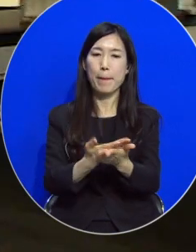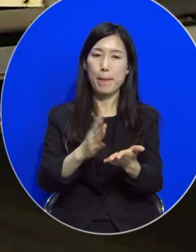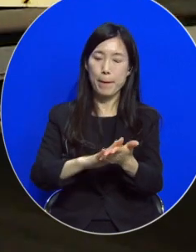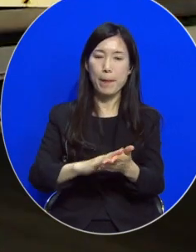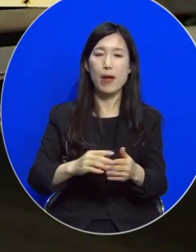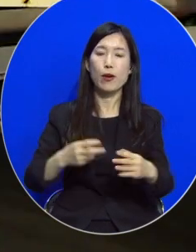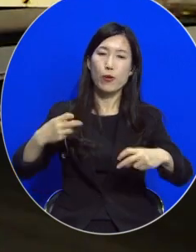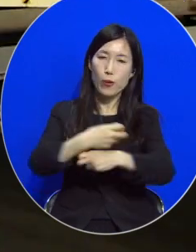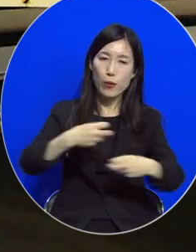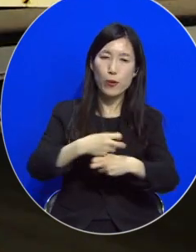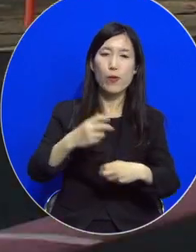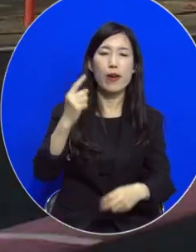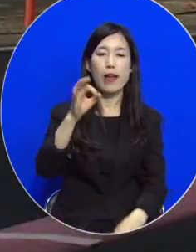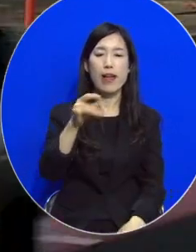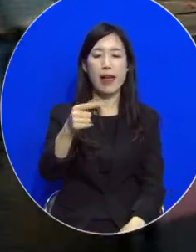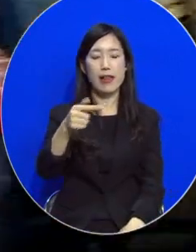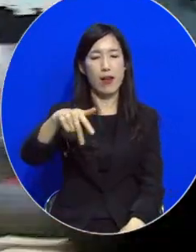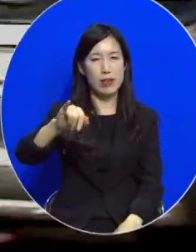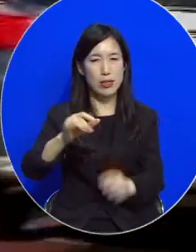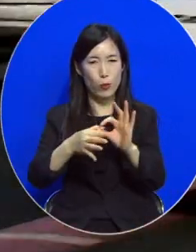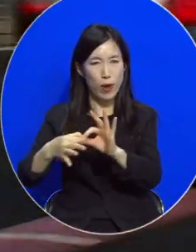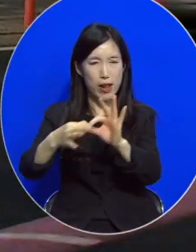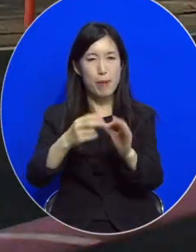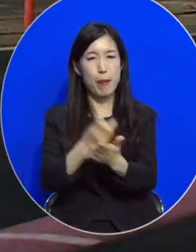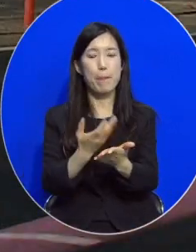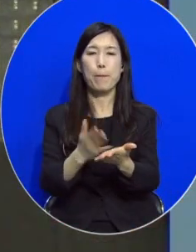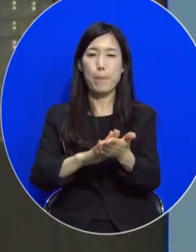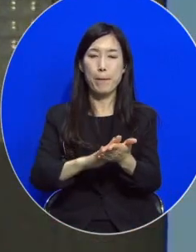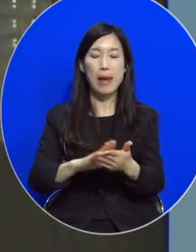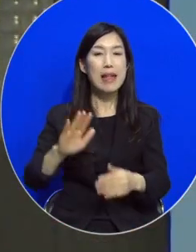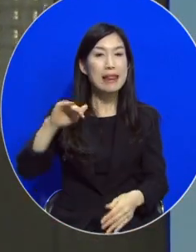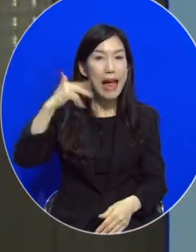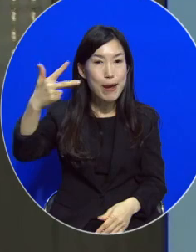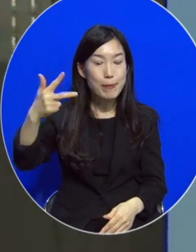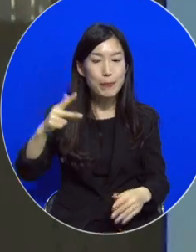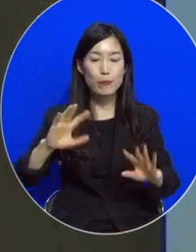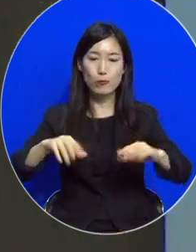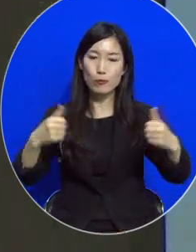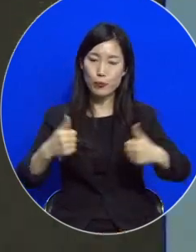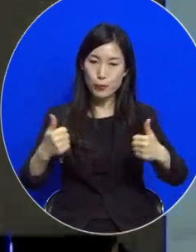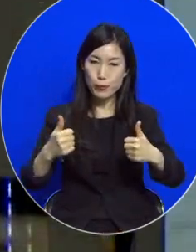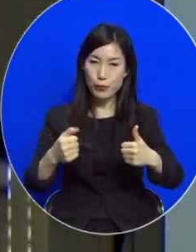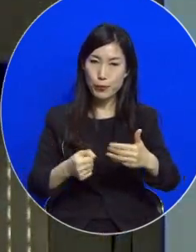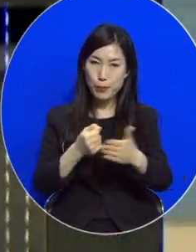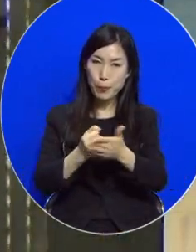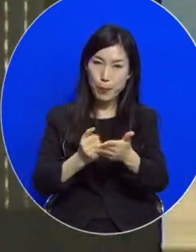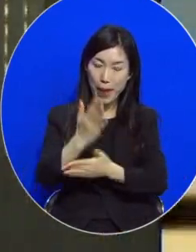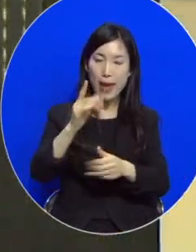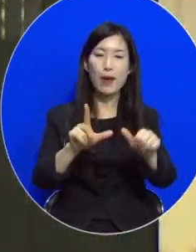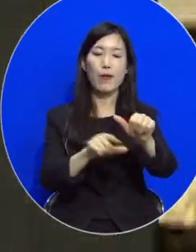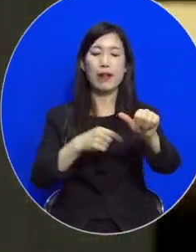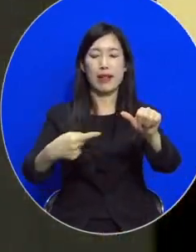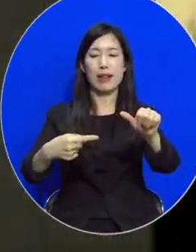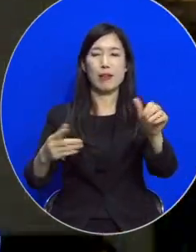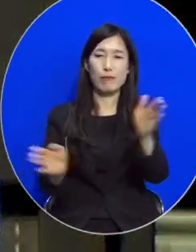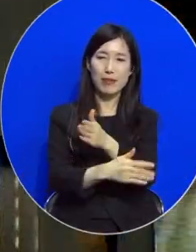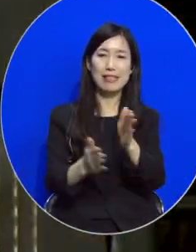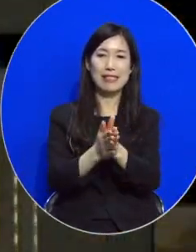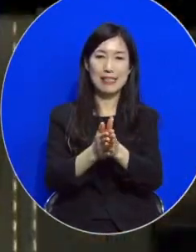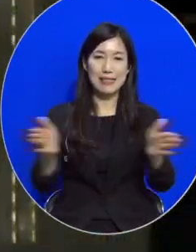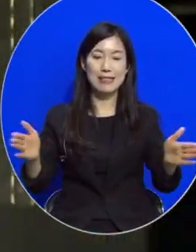교통 에너지 환경세법 시행령을 입법예고하고 다음 주 국무회의를 거쳐 5월 1일부터 시행할 계획입니다